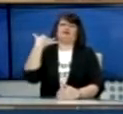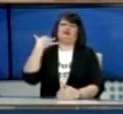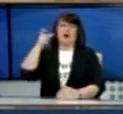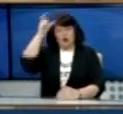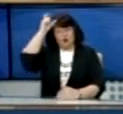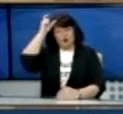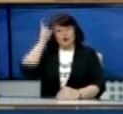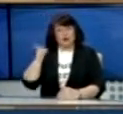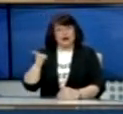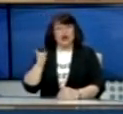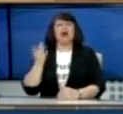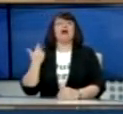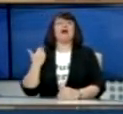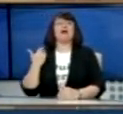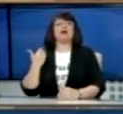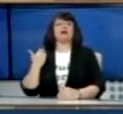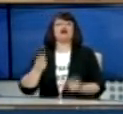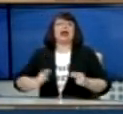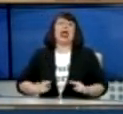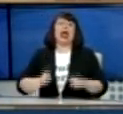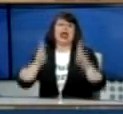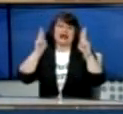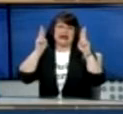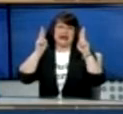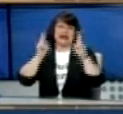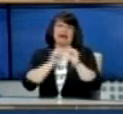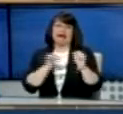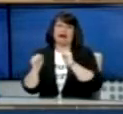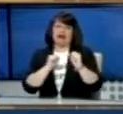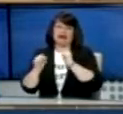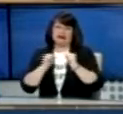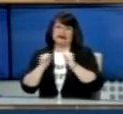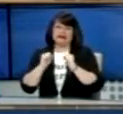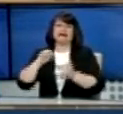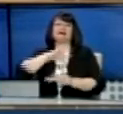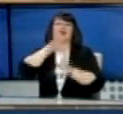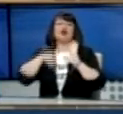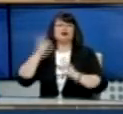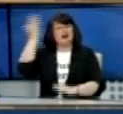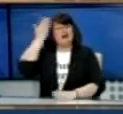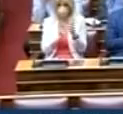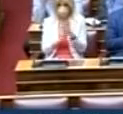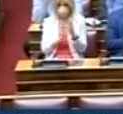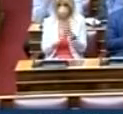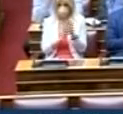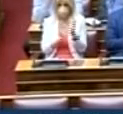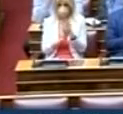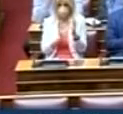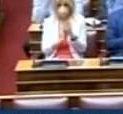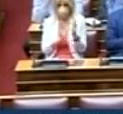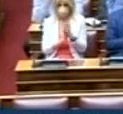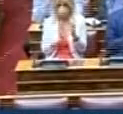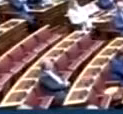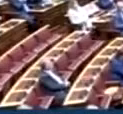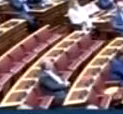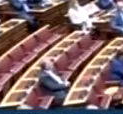τελευταίος χρόνος διακυβέρνησης είναι και ένας προεκλογικός χρόνος. Άρα είναι πολύ λογικό και να πυκνώνουν και τα πολιτικά γεγονότα